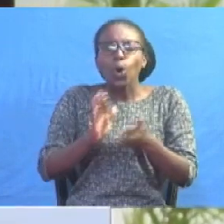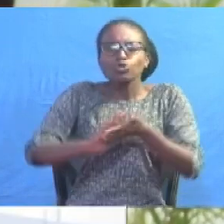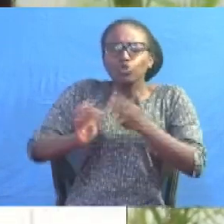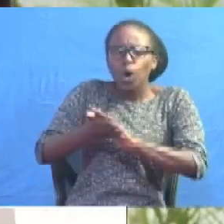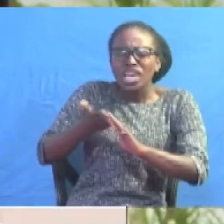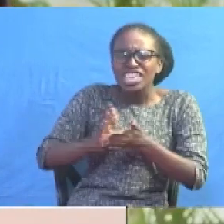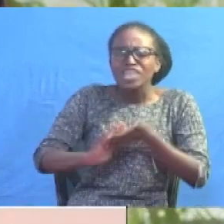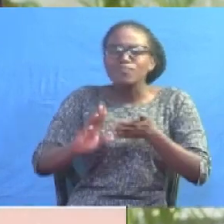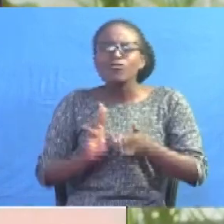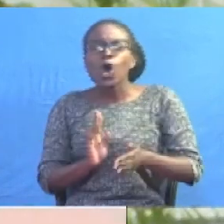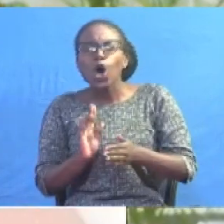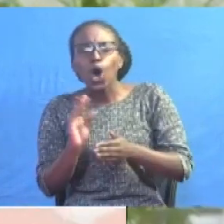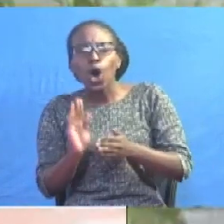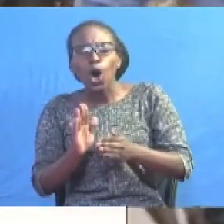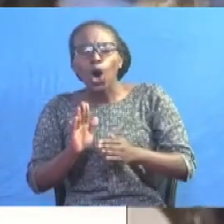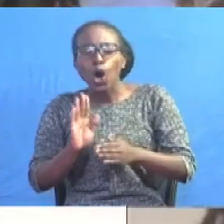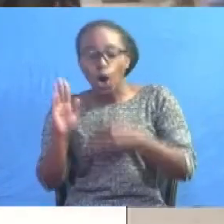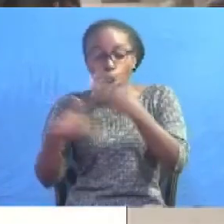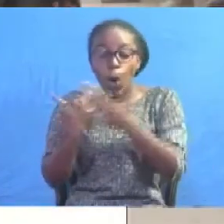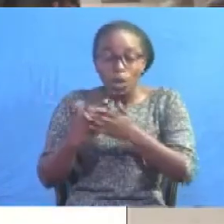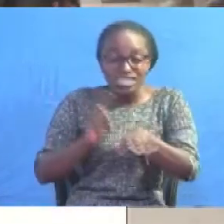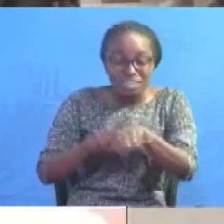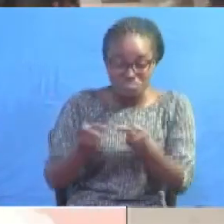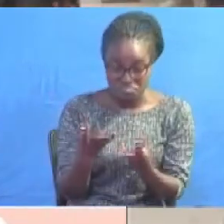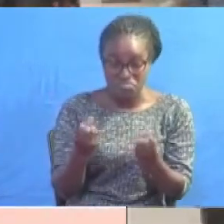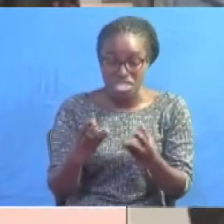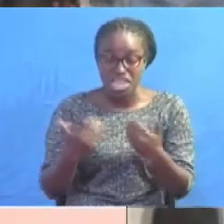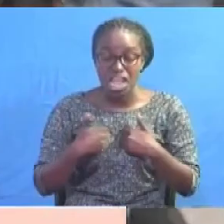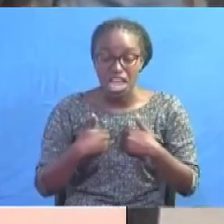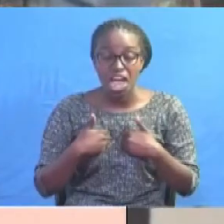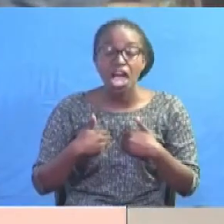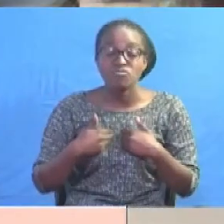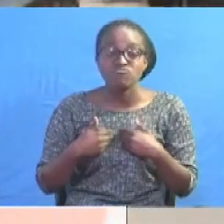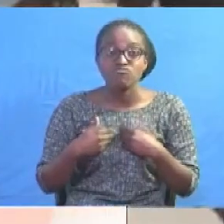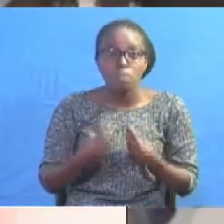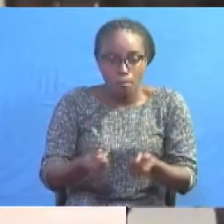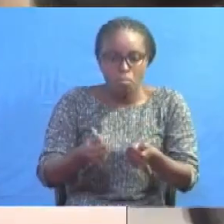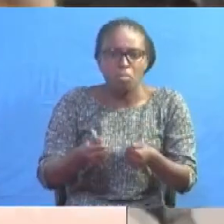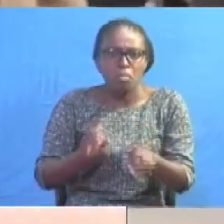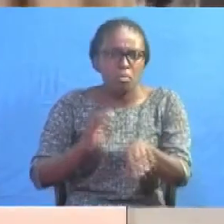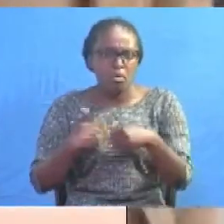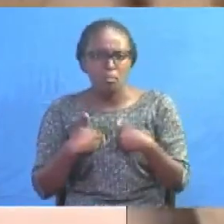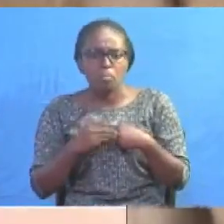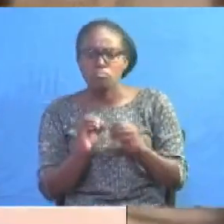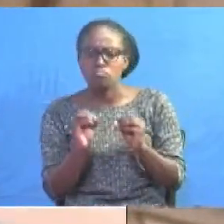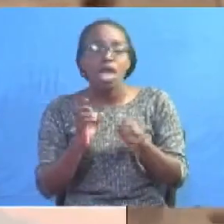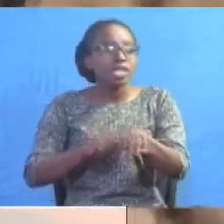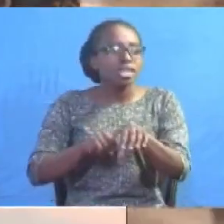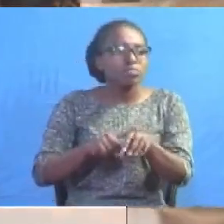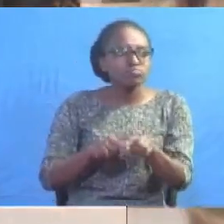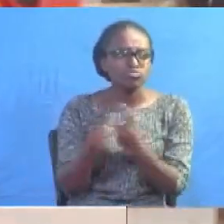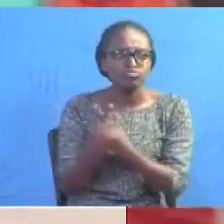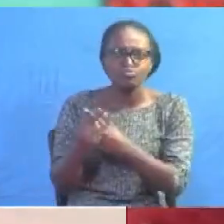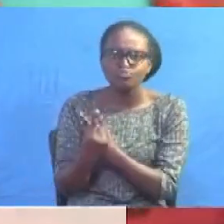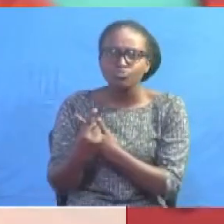walichokitaja kama kuwaachilia, wengi wakitaja ukosefu wa ajira kama sababu kuu ya tofauti hizo. Hali ya usalama iliweza kuimarishwa katika